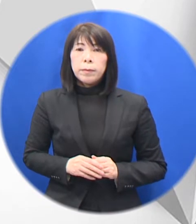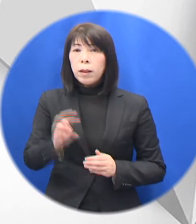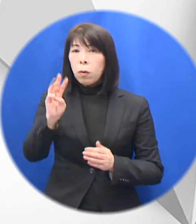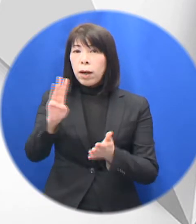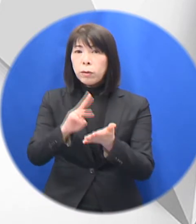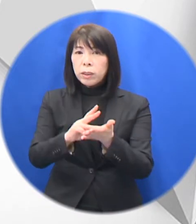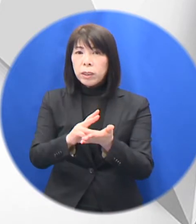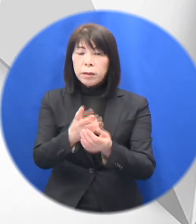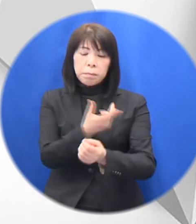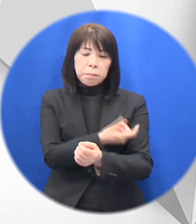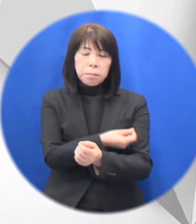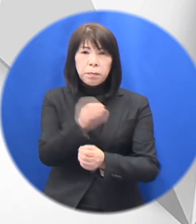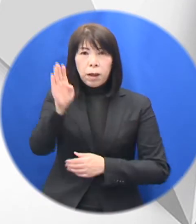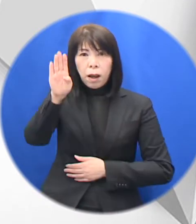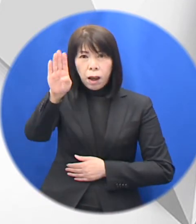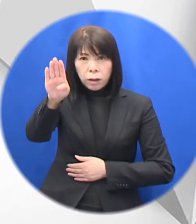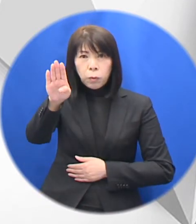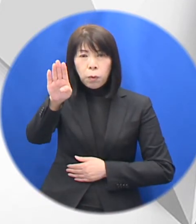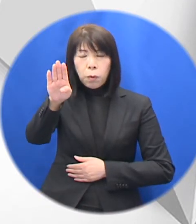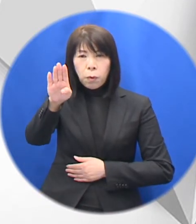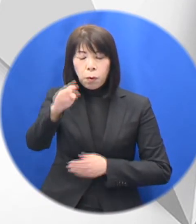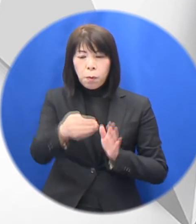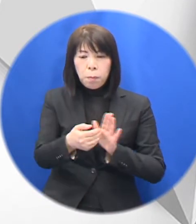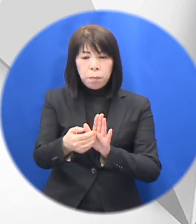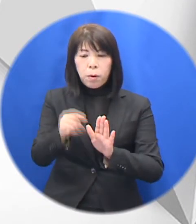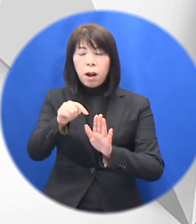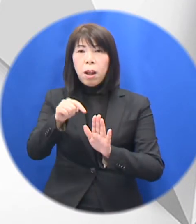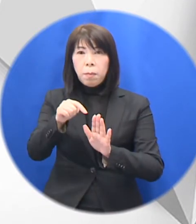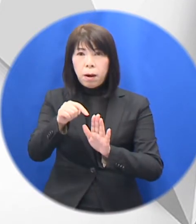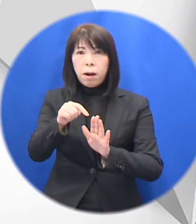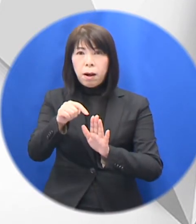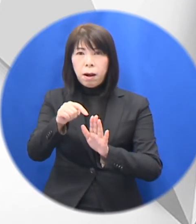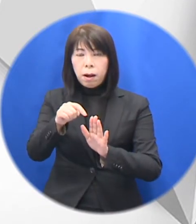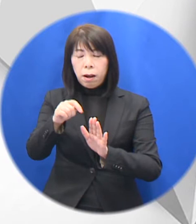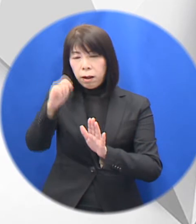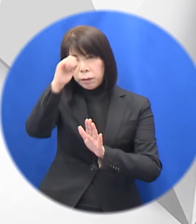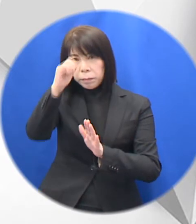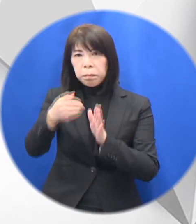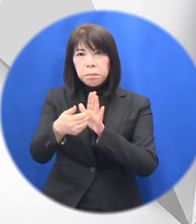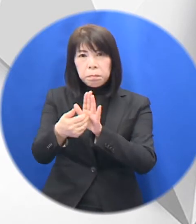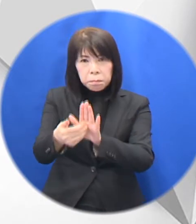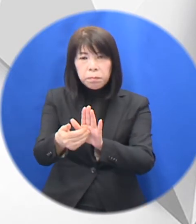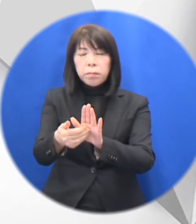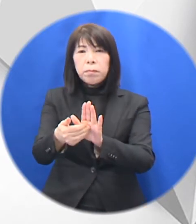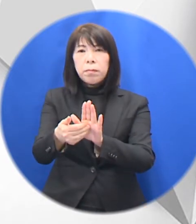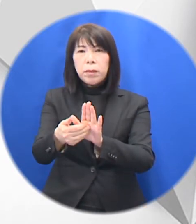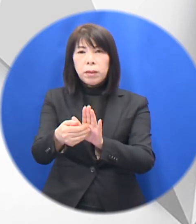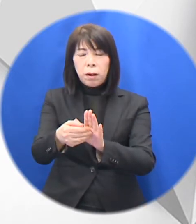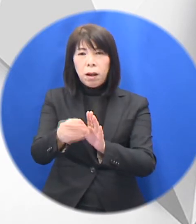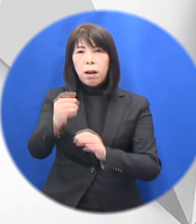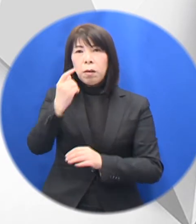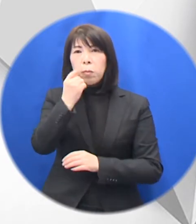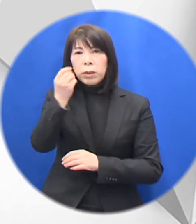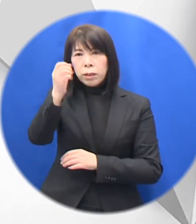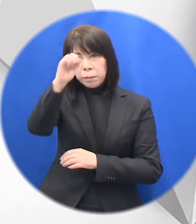ンによって個人に免疫がつけば個人の発症や重症化が予防されます。